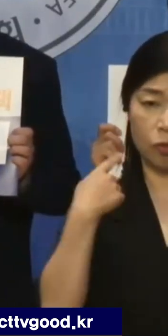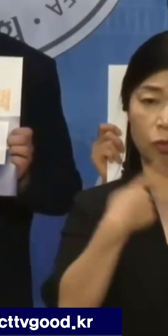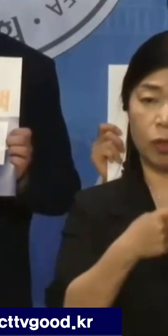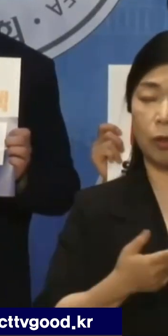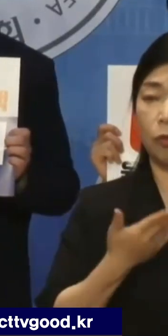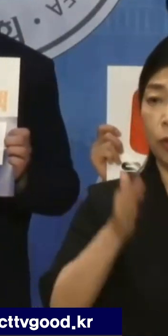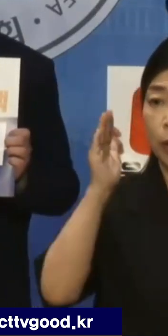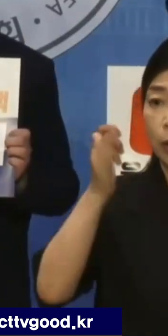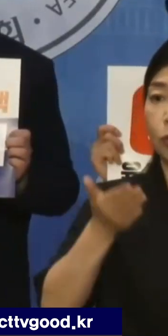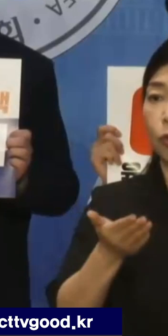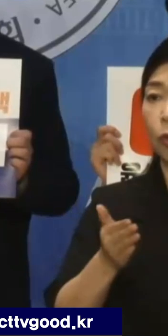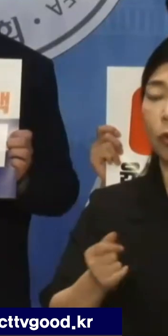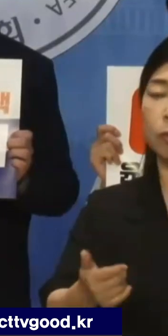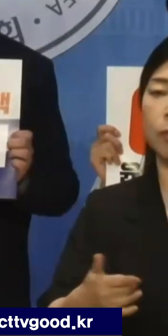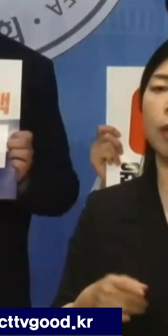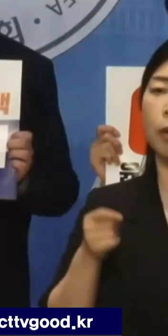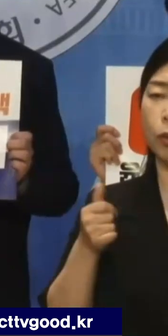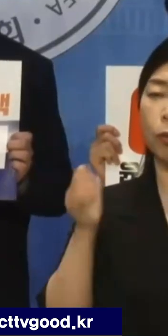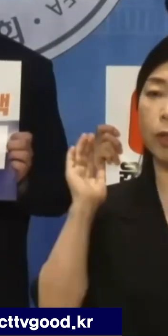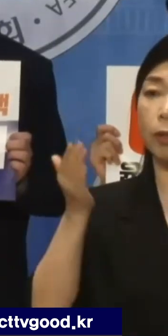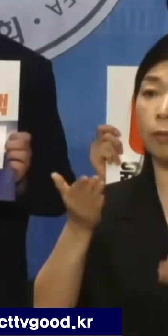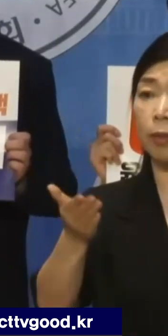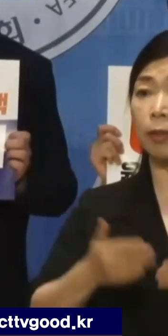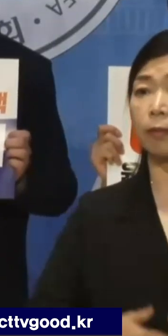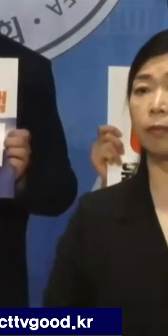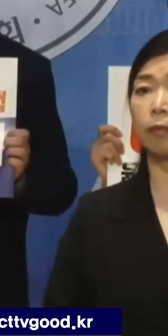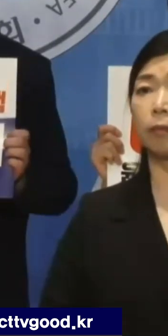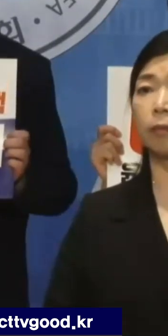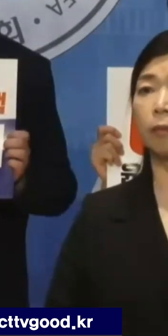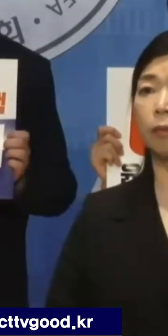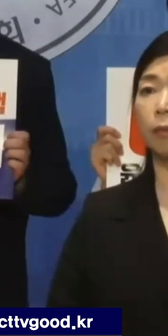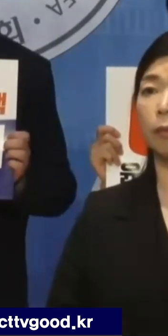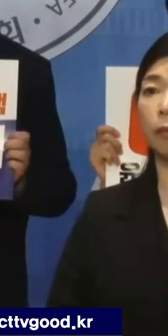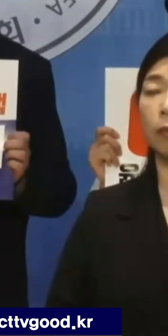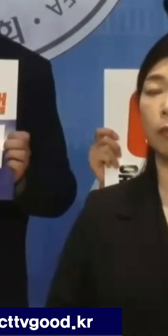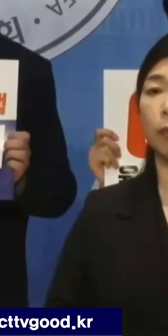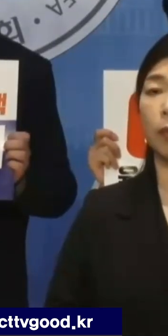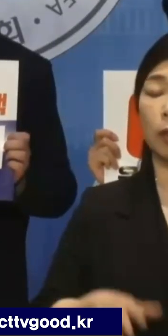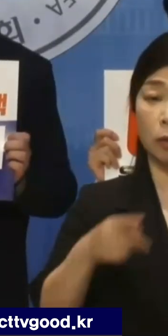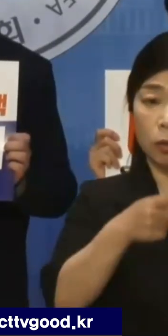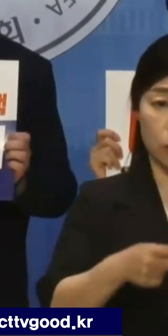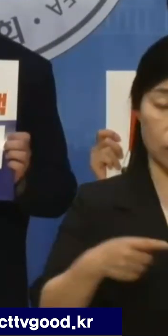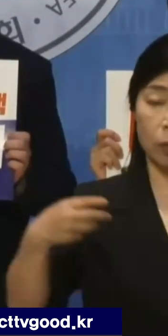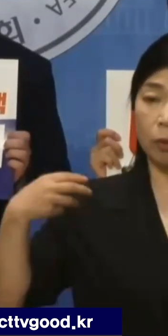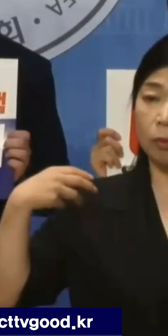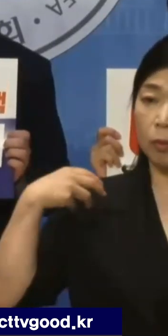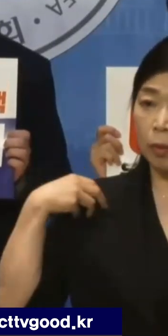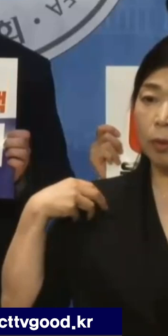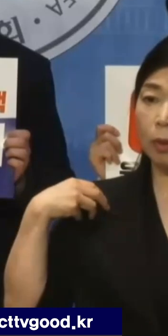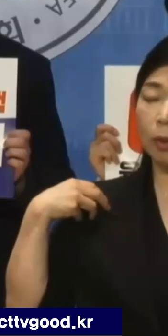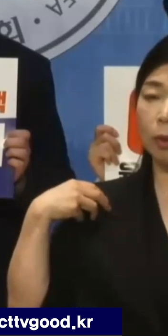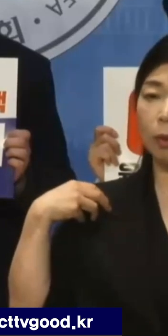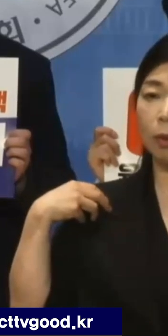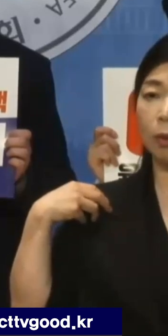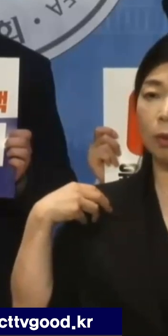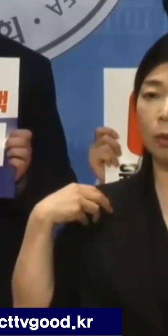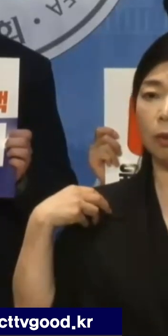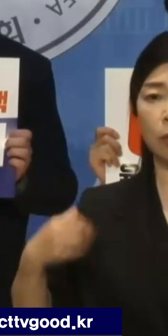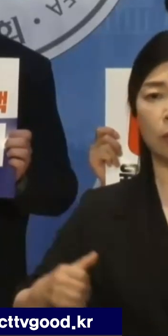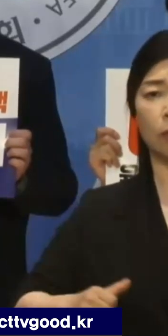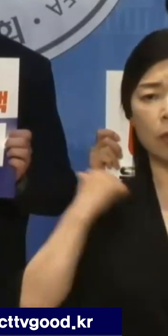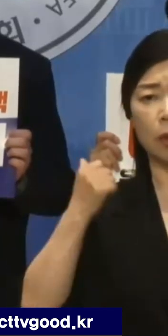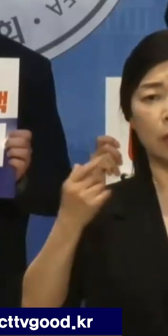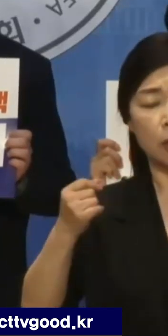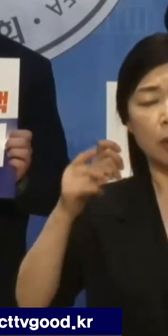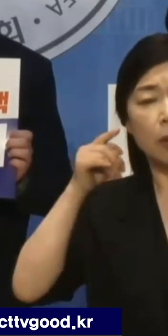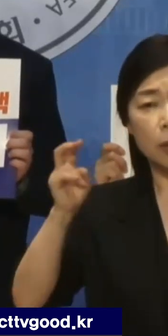하도록 하고요. 그에 앞서서 저도 한 말씀 좀 드리겠습니다. 지금 윤석열 대통령께서 상당히 화가 나신 것